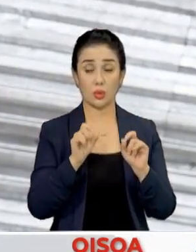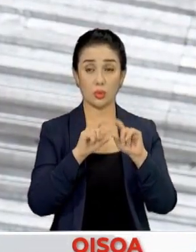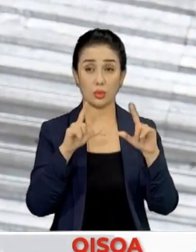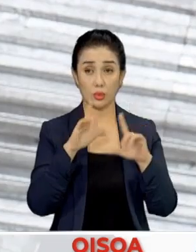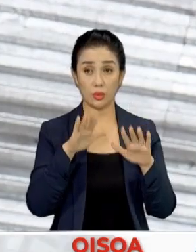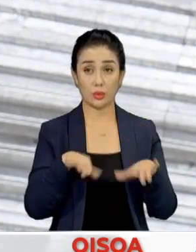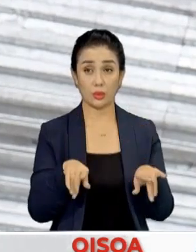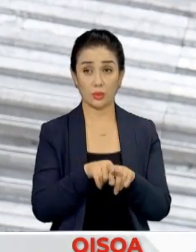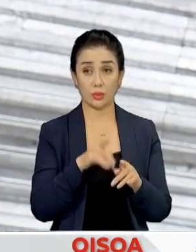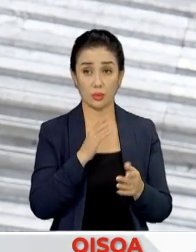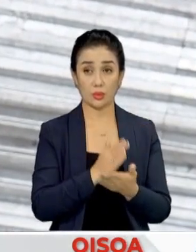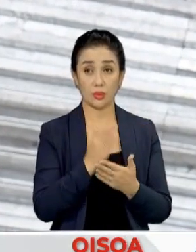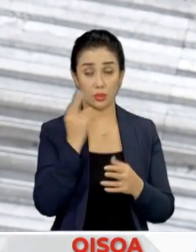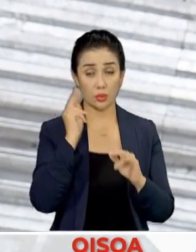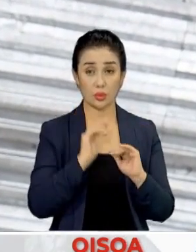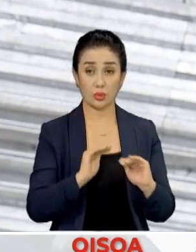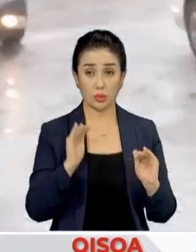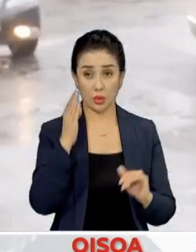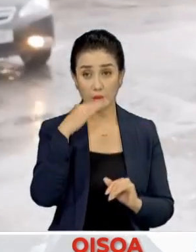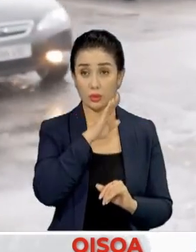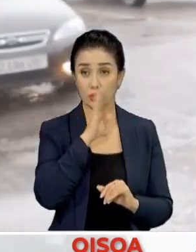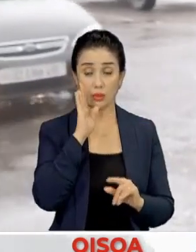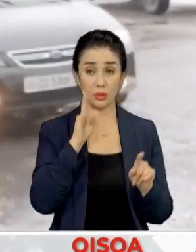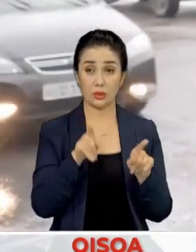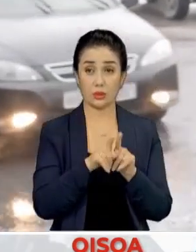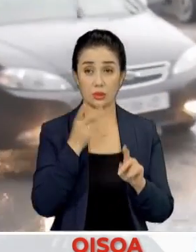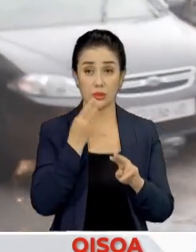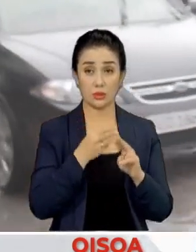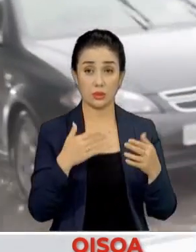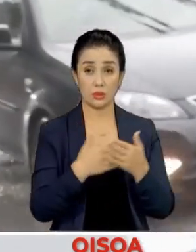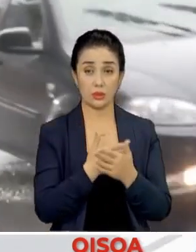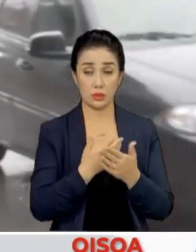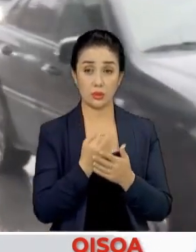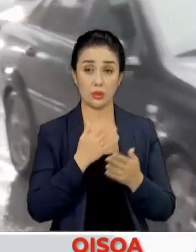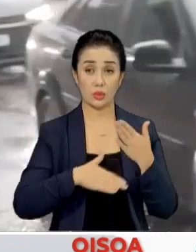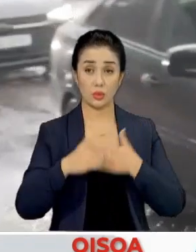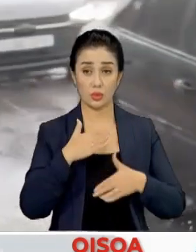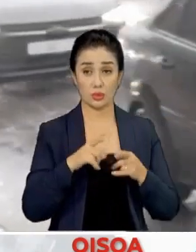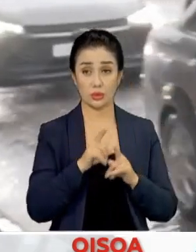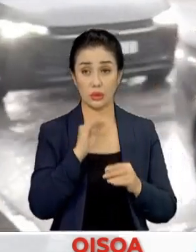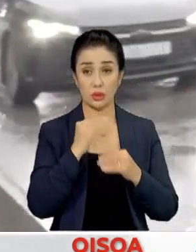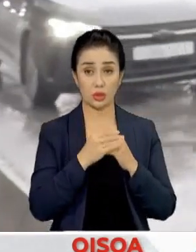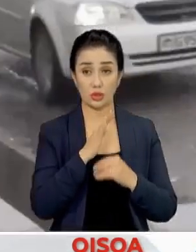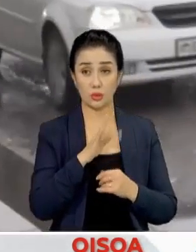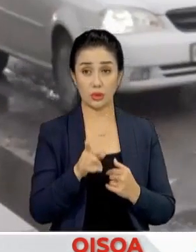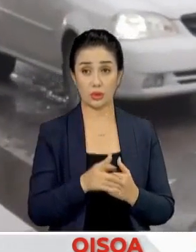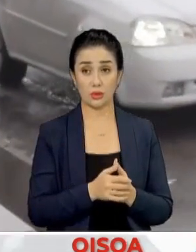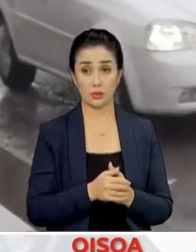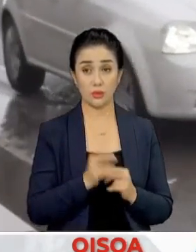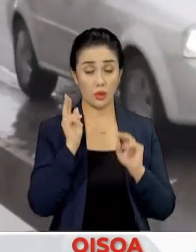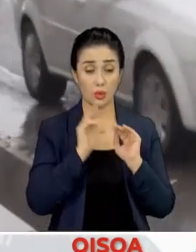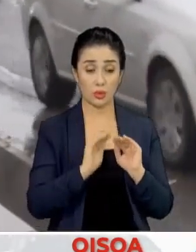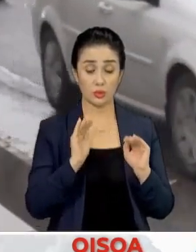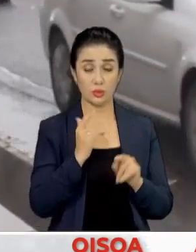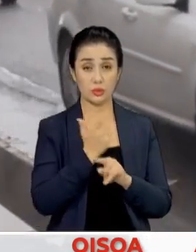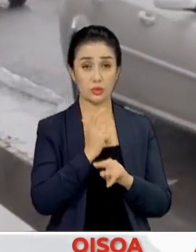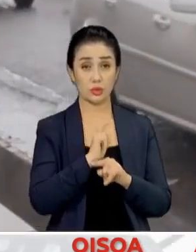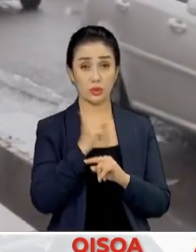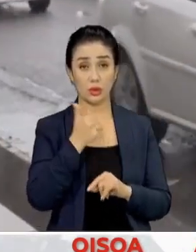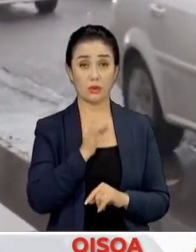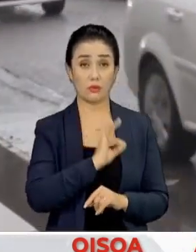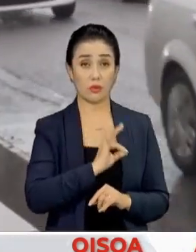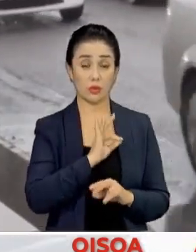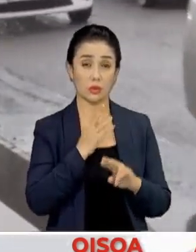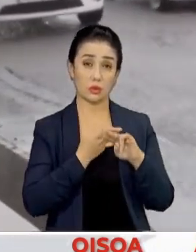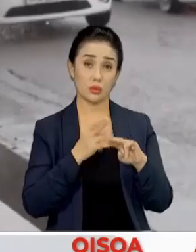maktabi ham bor. Bu yerdagi o'quvchilar ota-onalari ham mazkur yangilikdan xursand ekanliklarini yashirmadilar. O'quvchilarimiz juda ham yaxshi